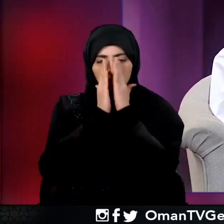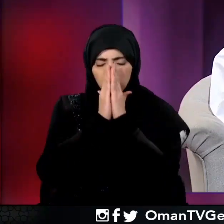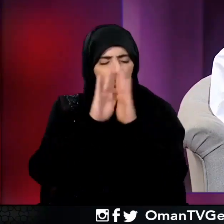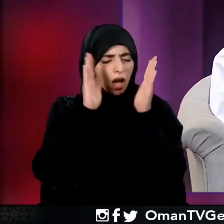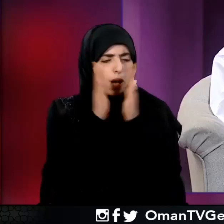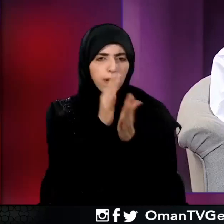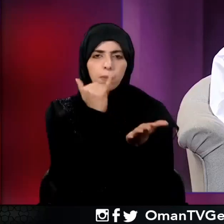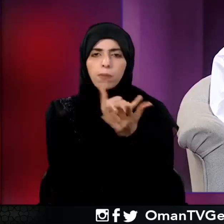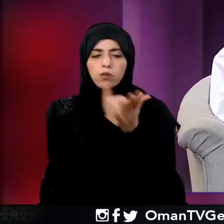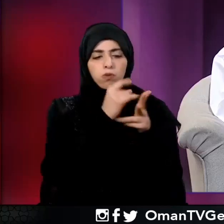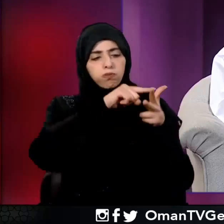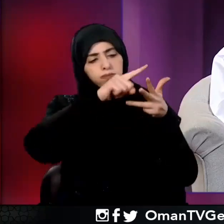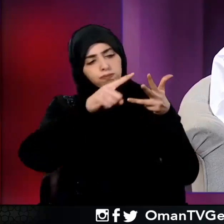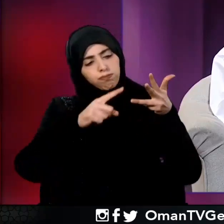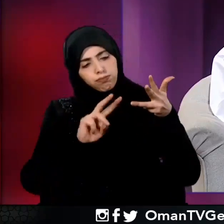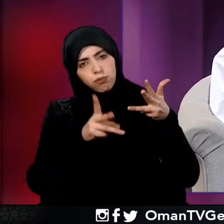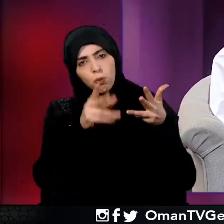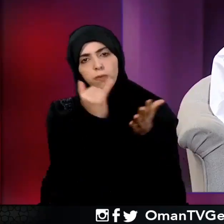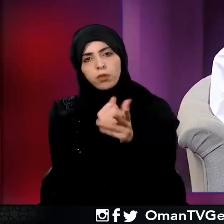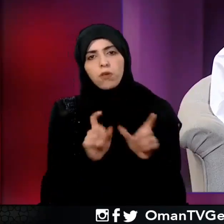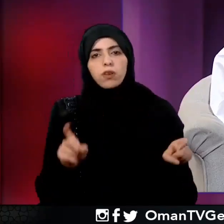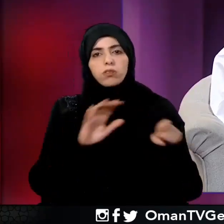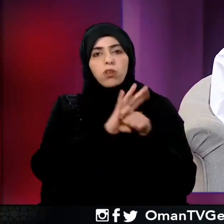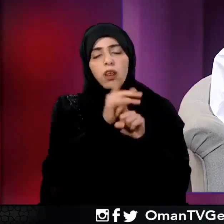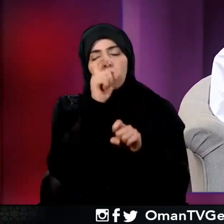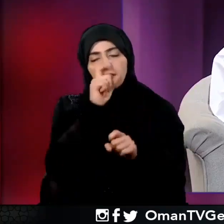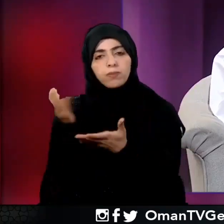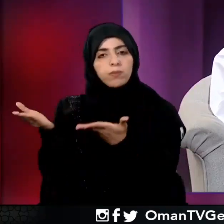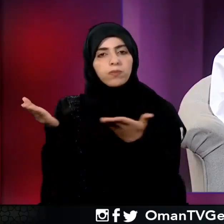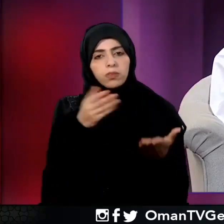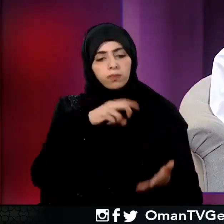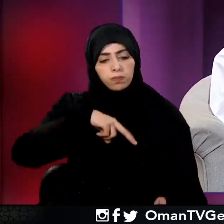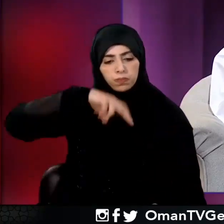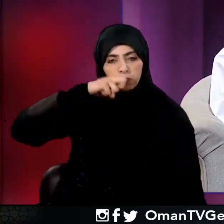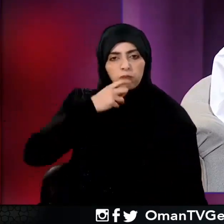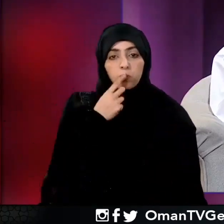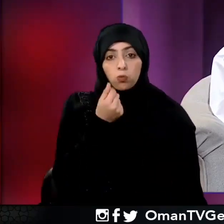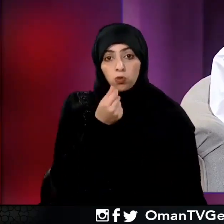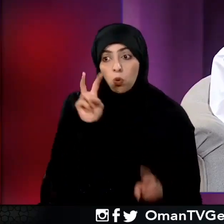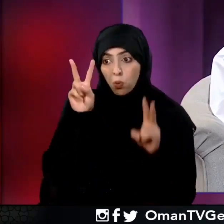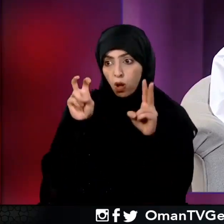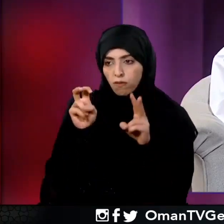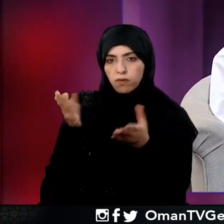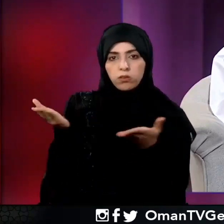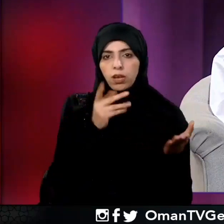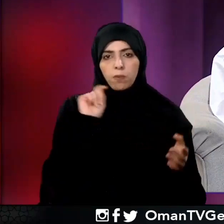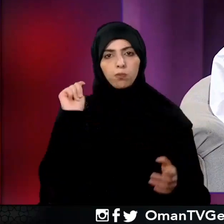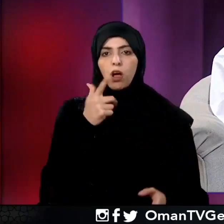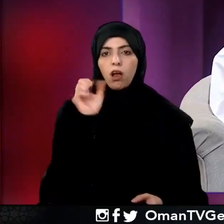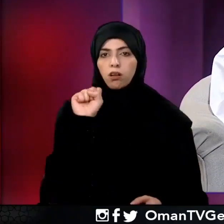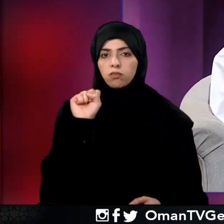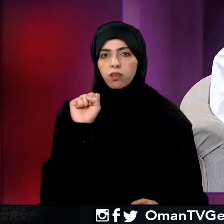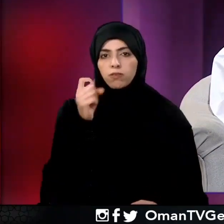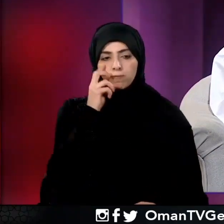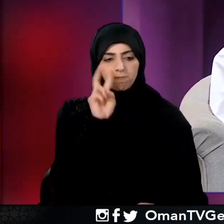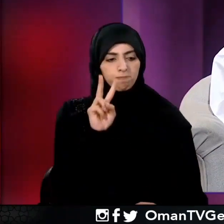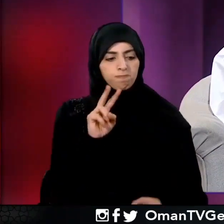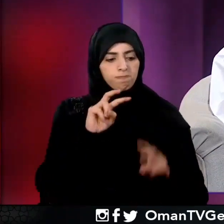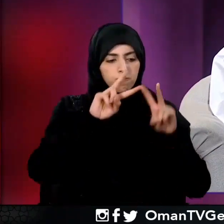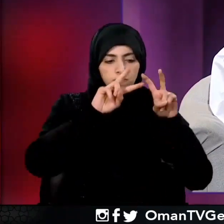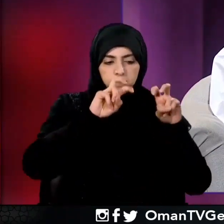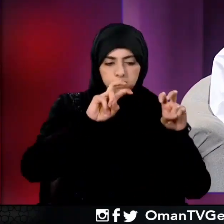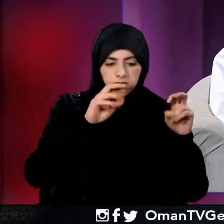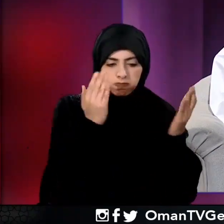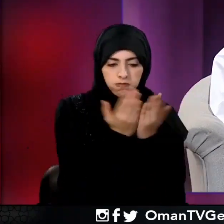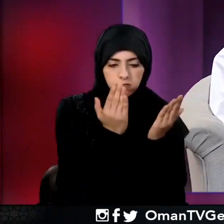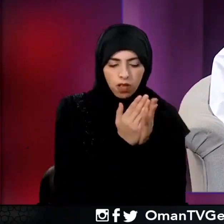وجدت حاليا فقط يجي عيادة الأنف والحنجرة بفقدان الشم والتذوق. فهذه دراسة حين نعملها مع